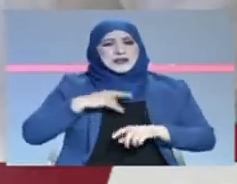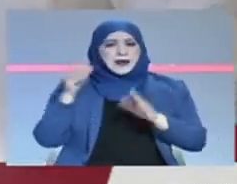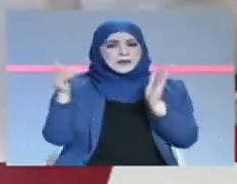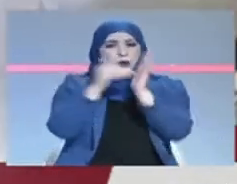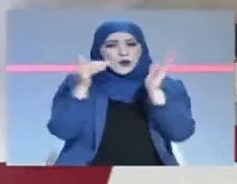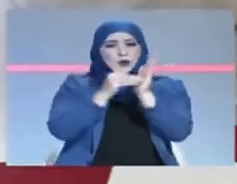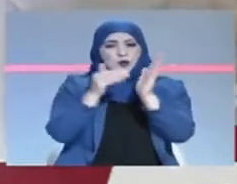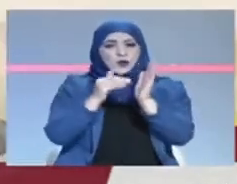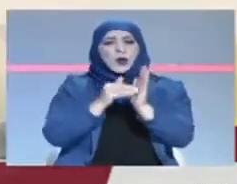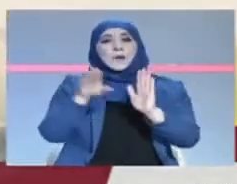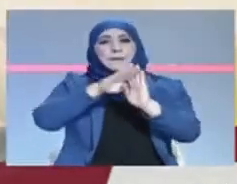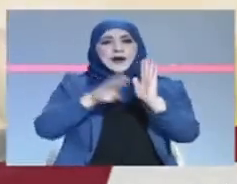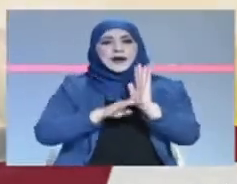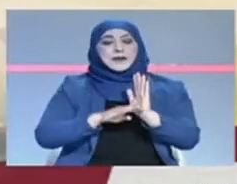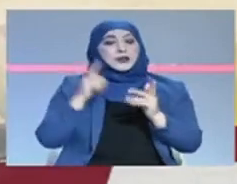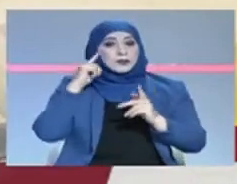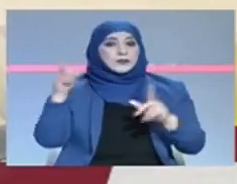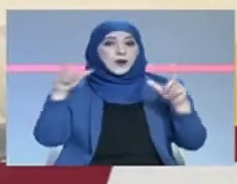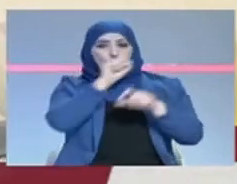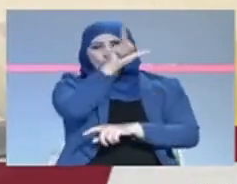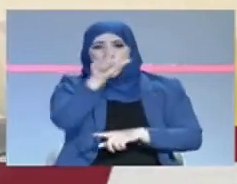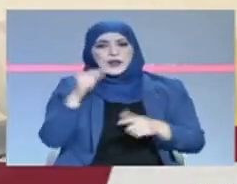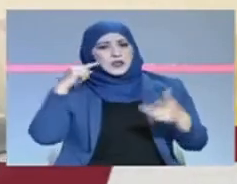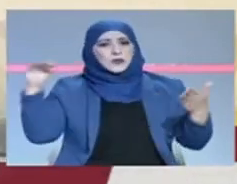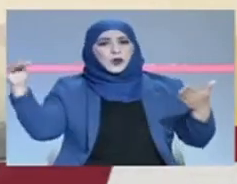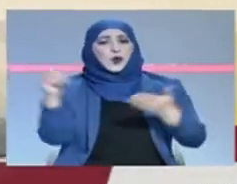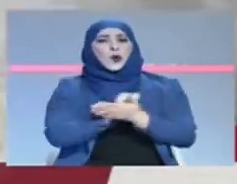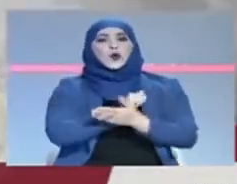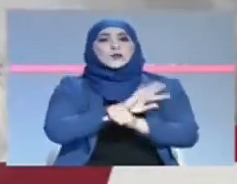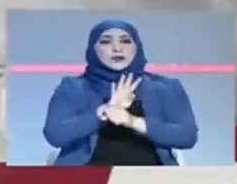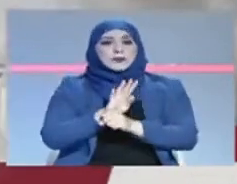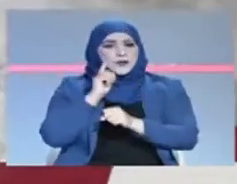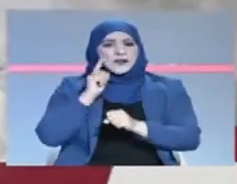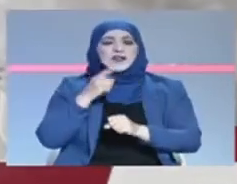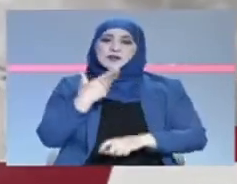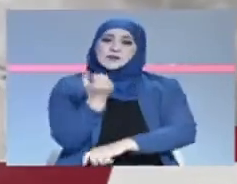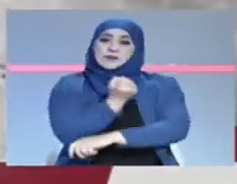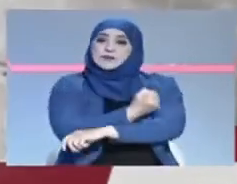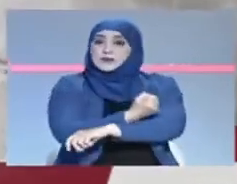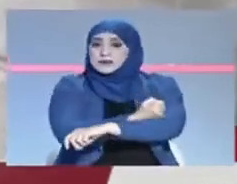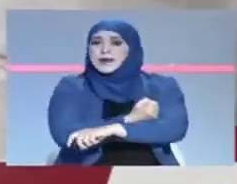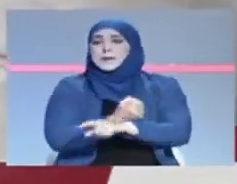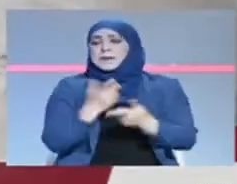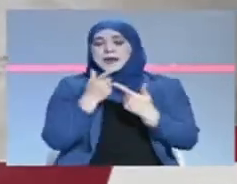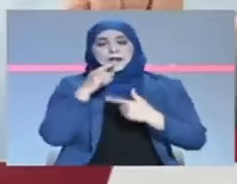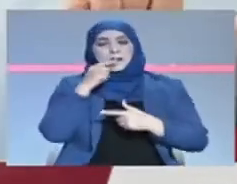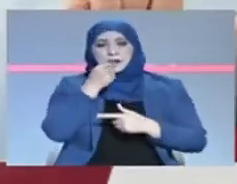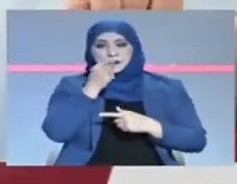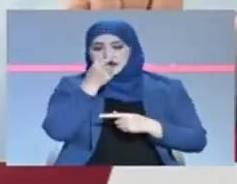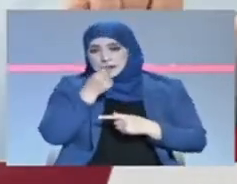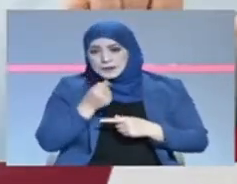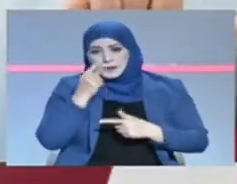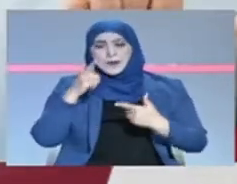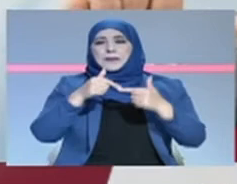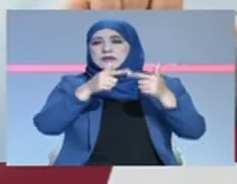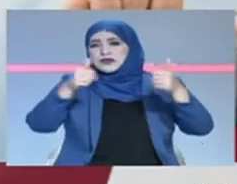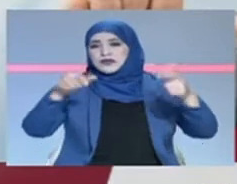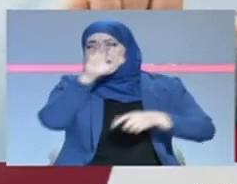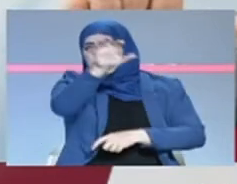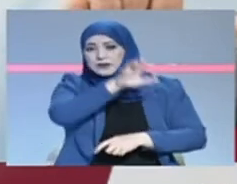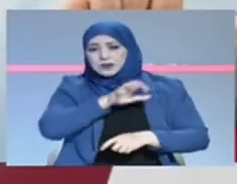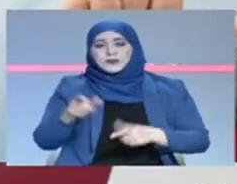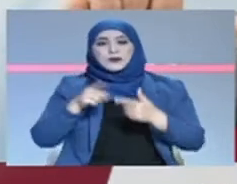الوطني لمقاومة فيروس كورونا من حملات التقصي السريع والمجاني للفيروس بكامل تراب الجمهورية